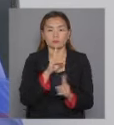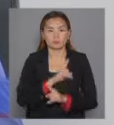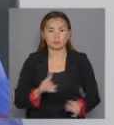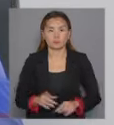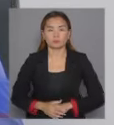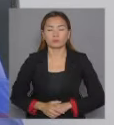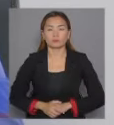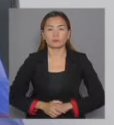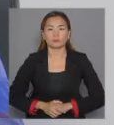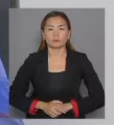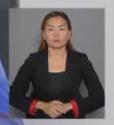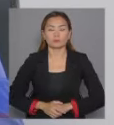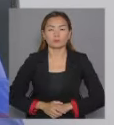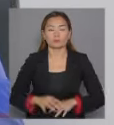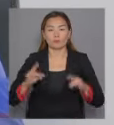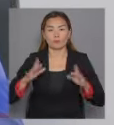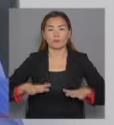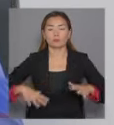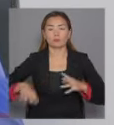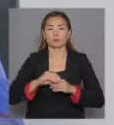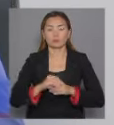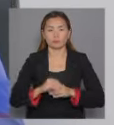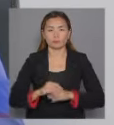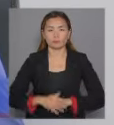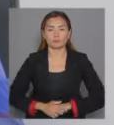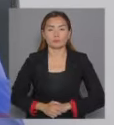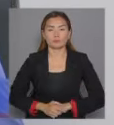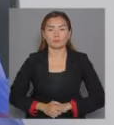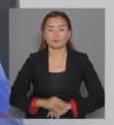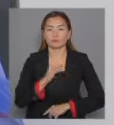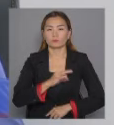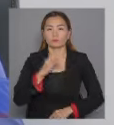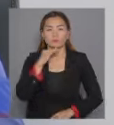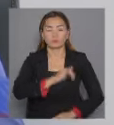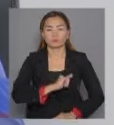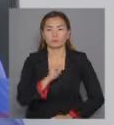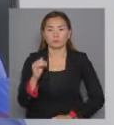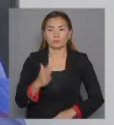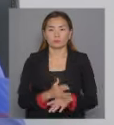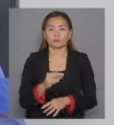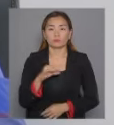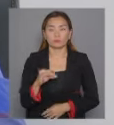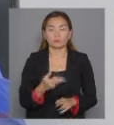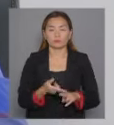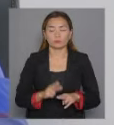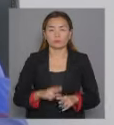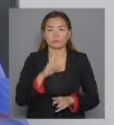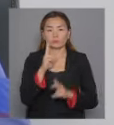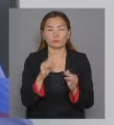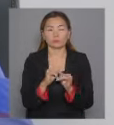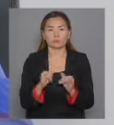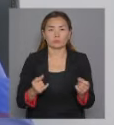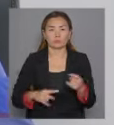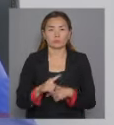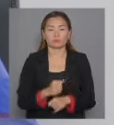де орындарға, әсіресе кафе, ресторандарға бізде тұтынушылар көп барады, иә? Мәзірлік сол шағымдардың көбеюіне байланысты біздер